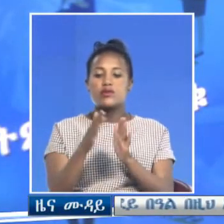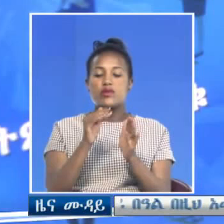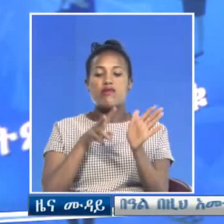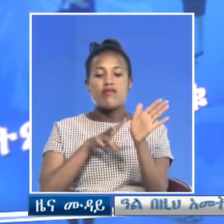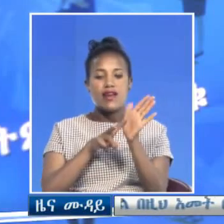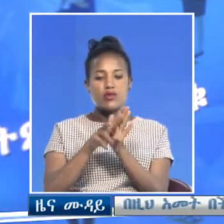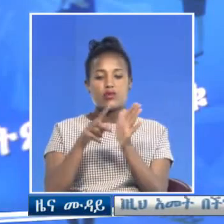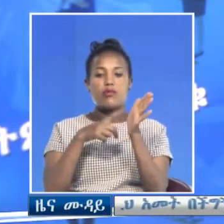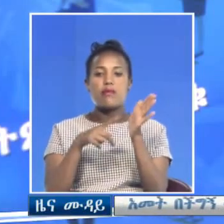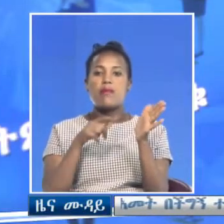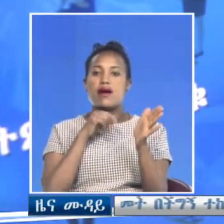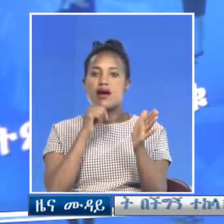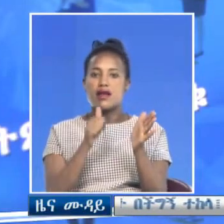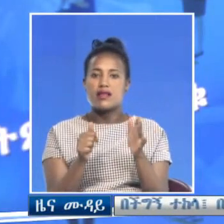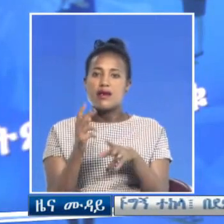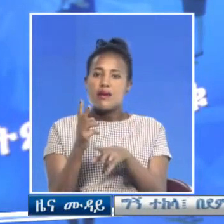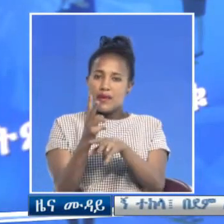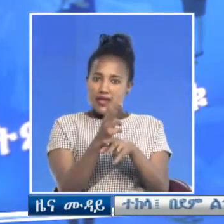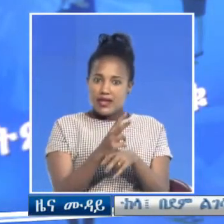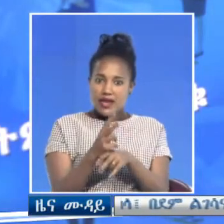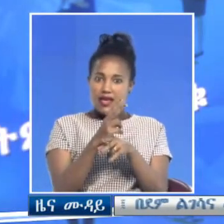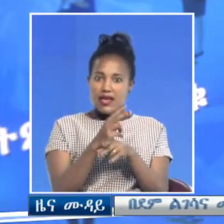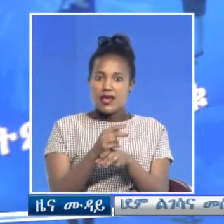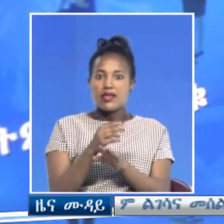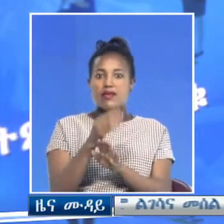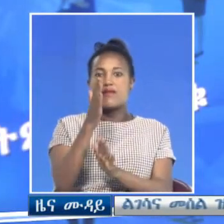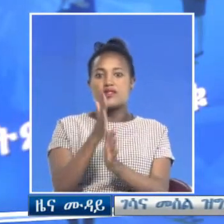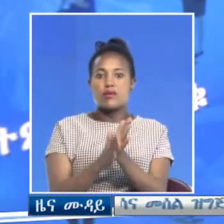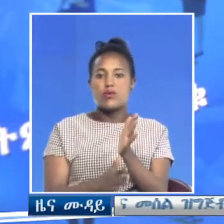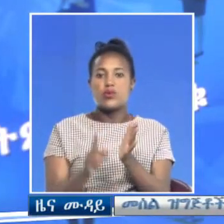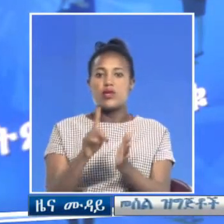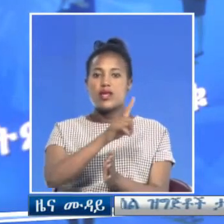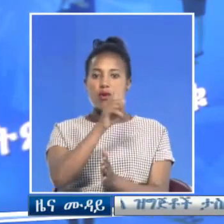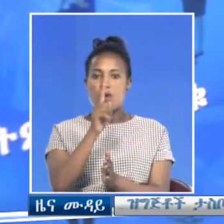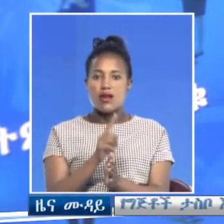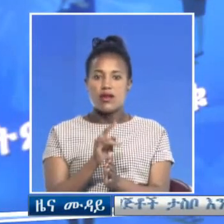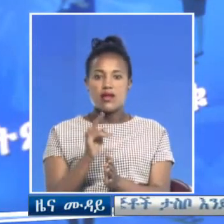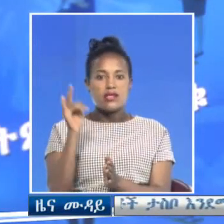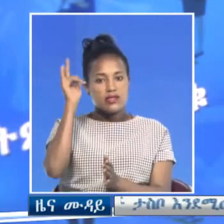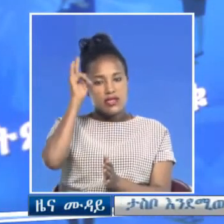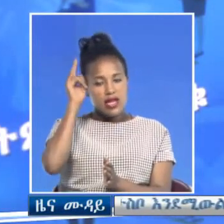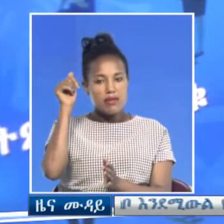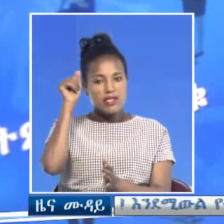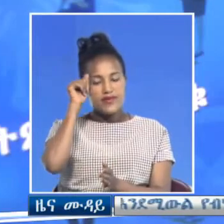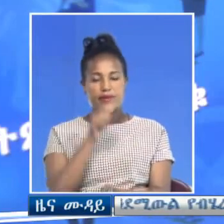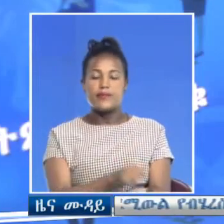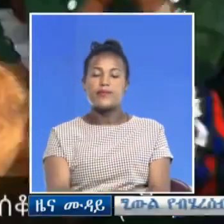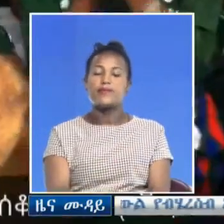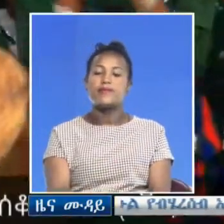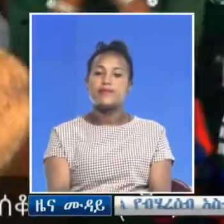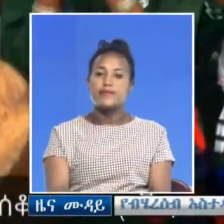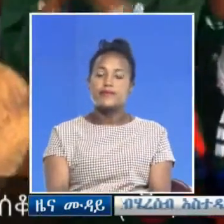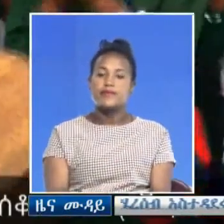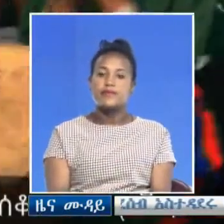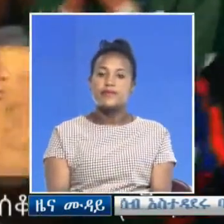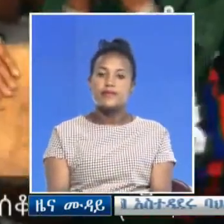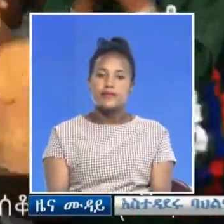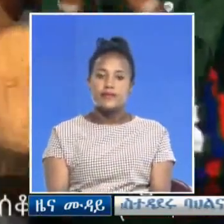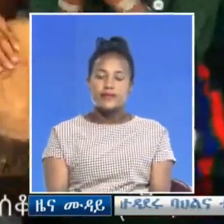ለቫይረሱ በማያጋልጥ መንገድ በጥንቃቄ እንዲከናወኑም ተጠይቋል። ዘላለም አስፎ